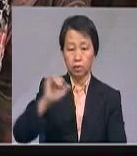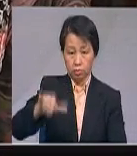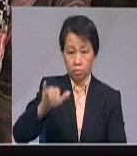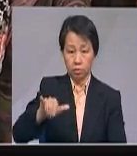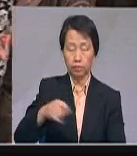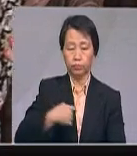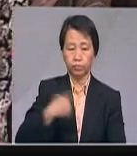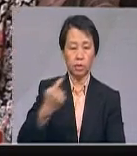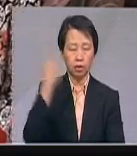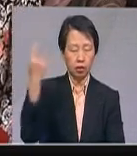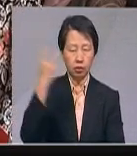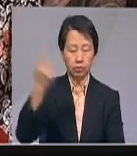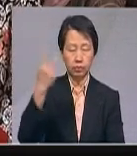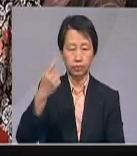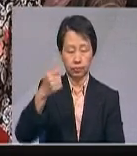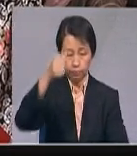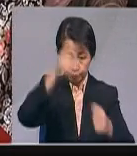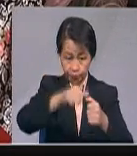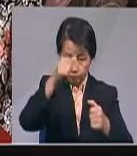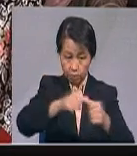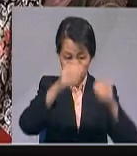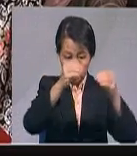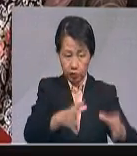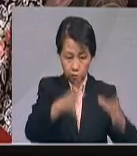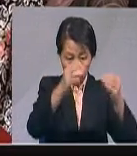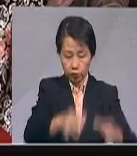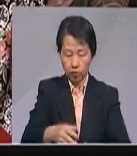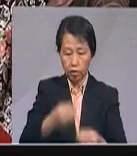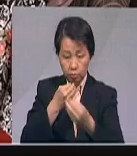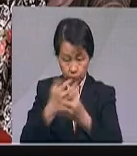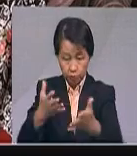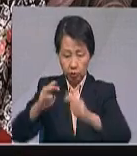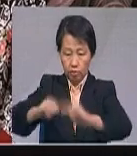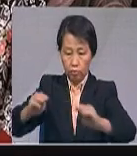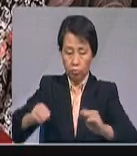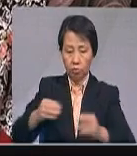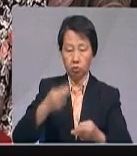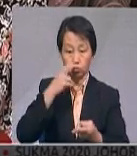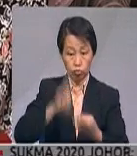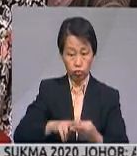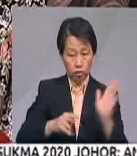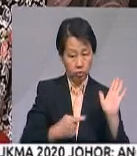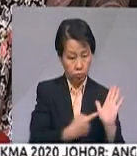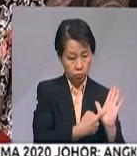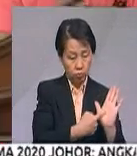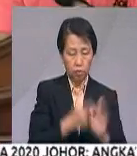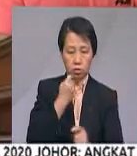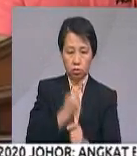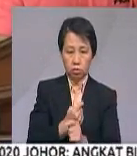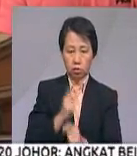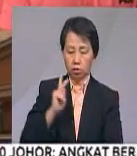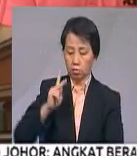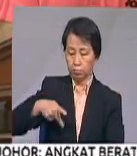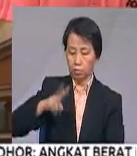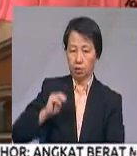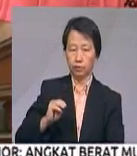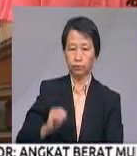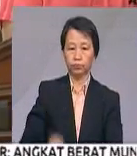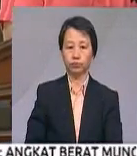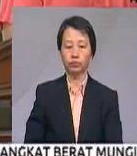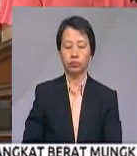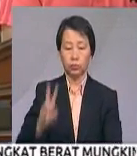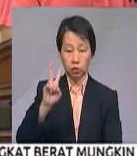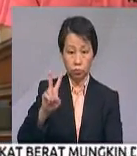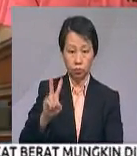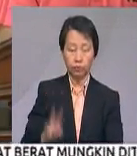selalu ingatkan cikgu-cikgu dan murid-murid berkenaan dengan perkeliling yang telah ditetapkan oleh KPM lah. Dua color,